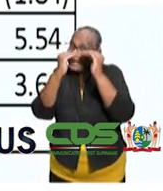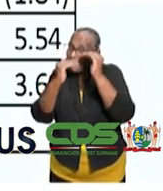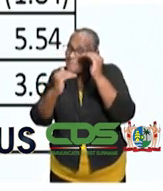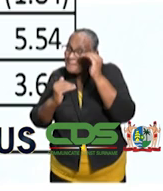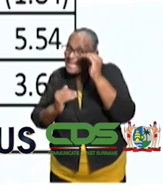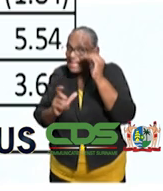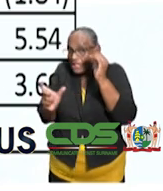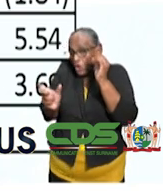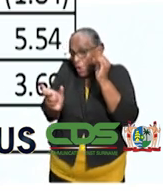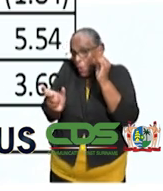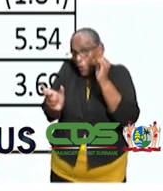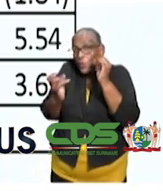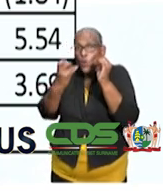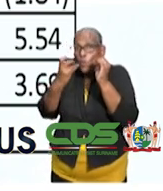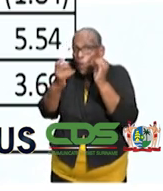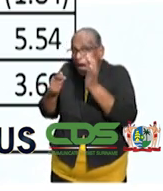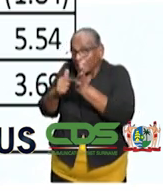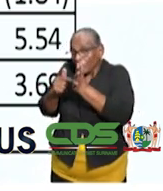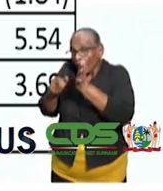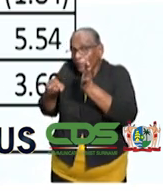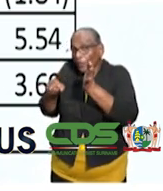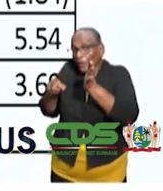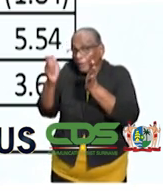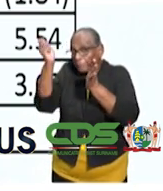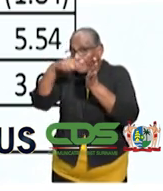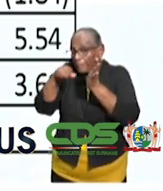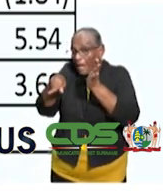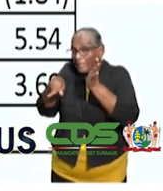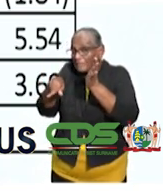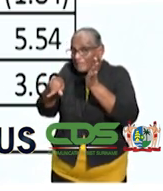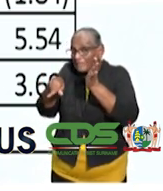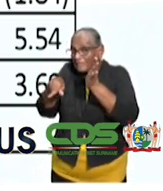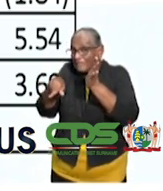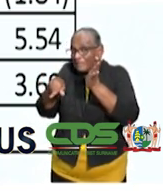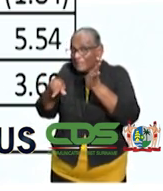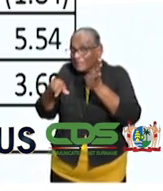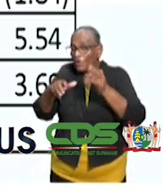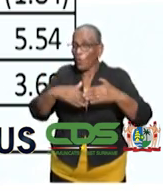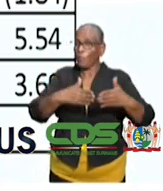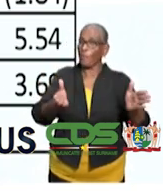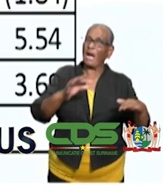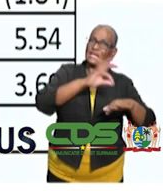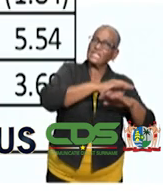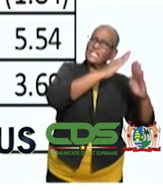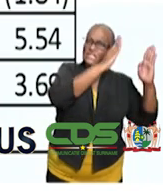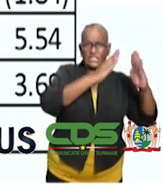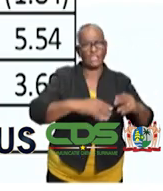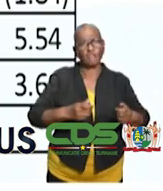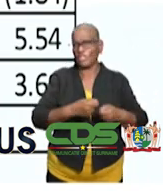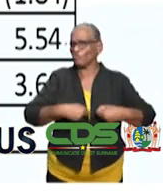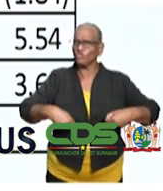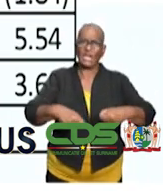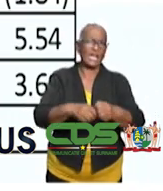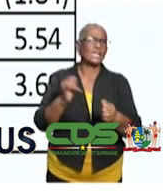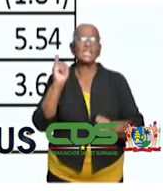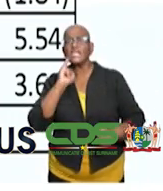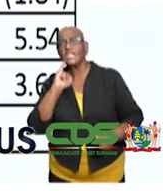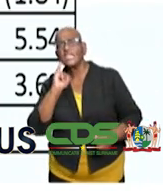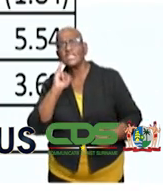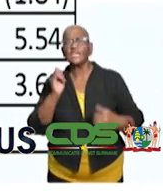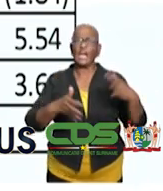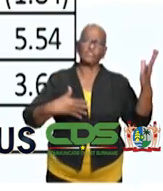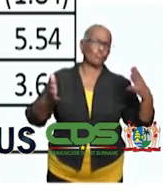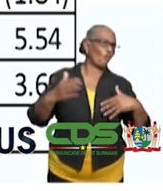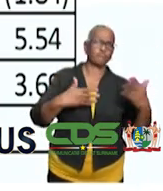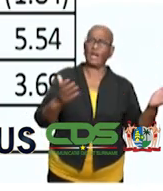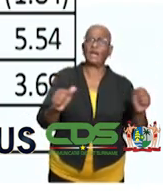kuub per maand gebruiken, de openbare aansluitingen, ziekenhuizen, sociale instellingen,